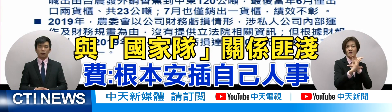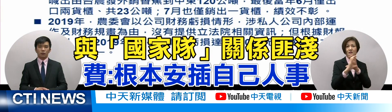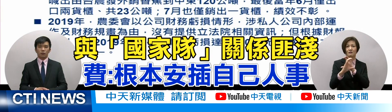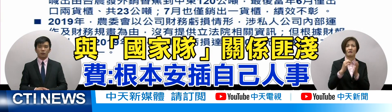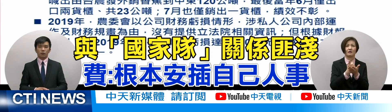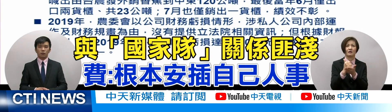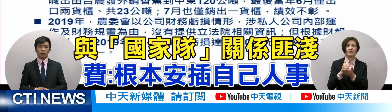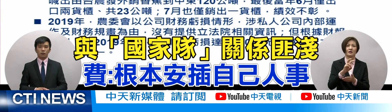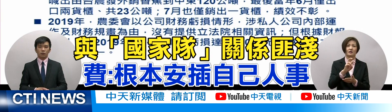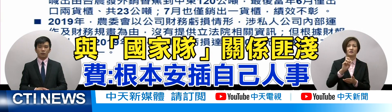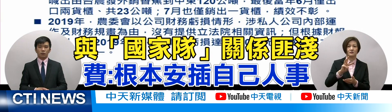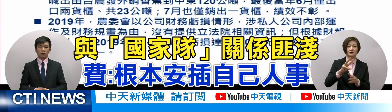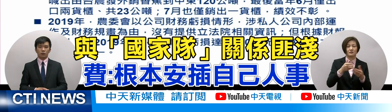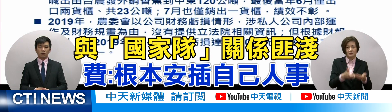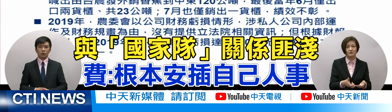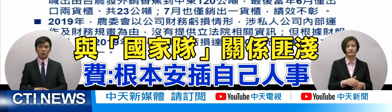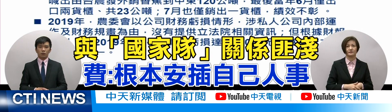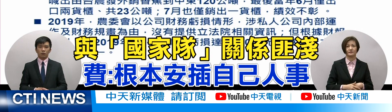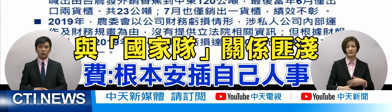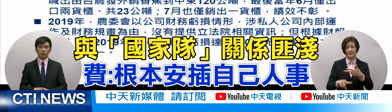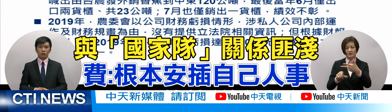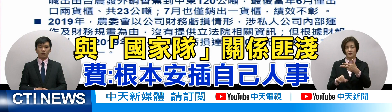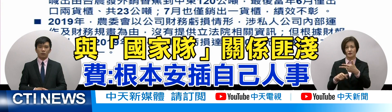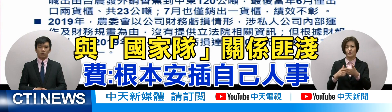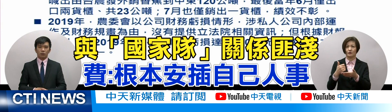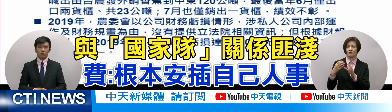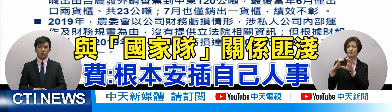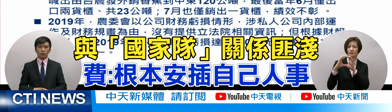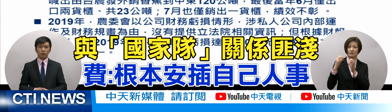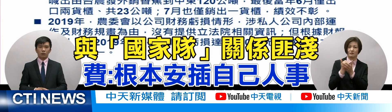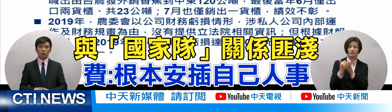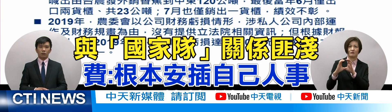23吨，七月份也只卖了一个货柜。